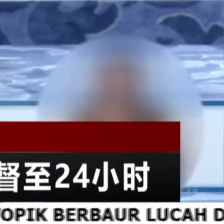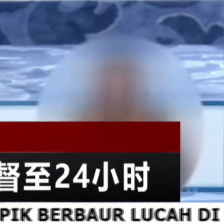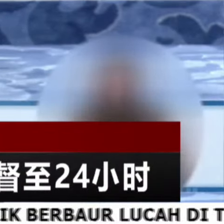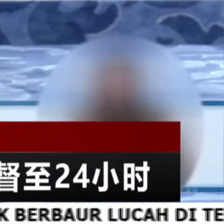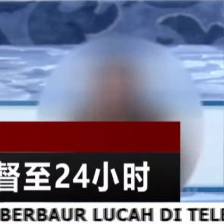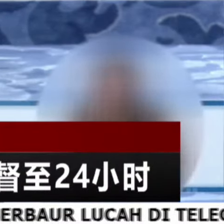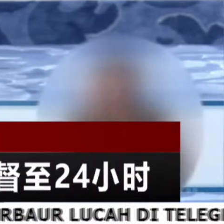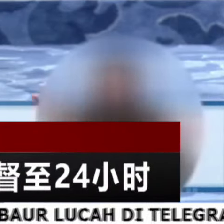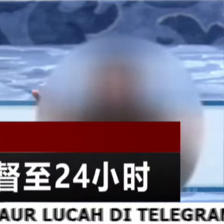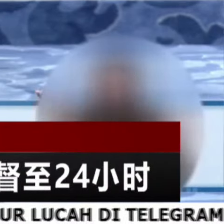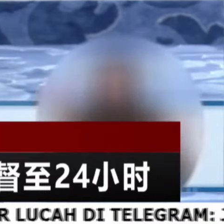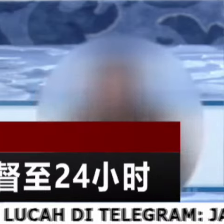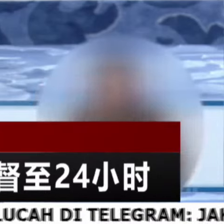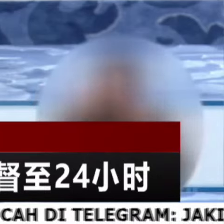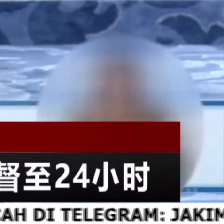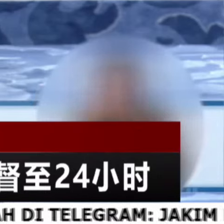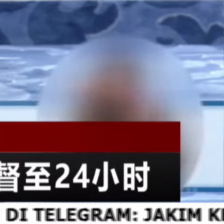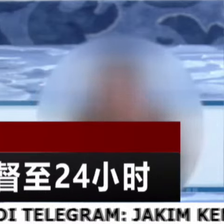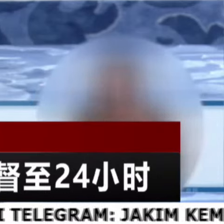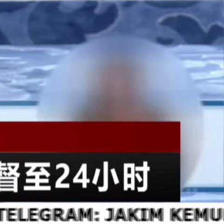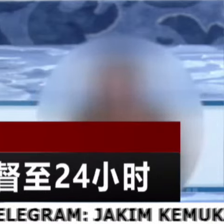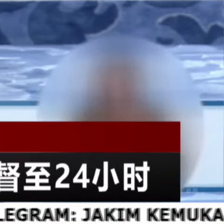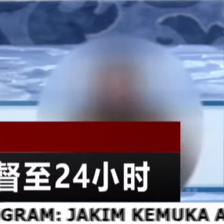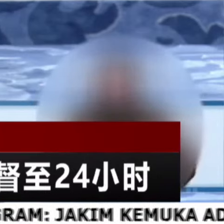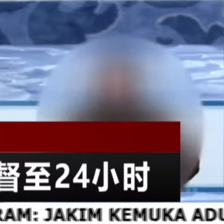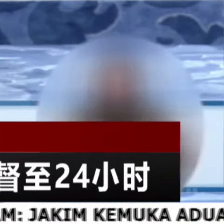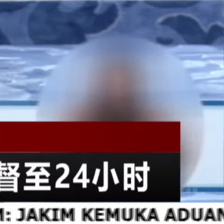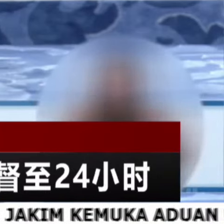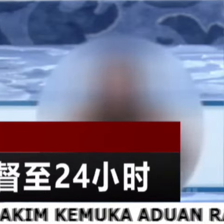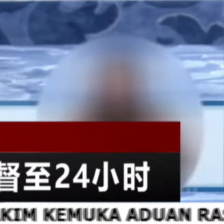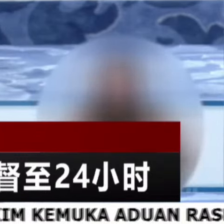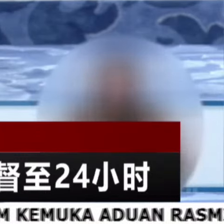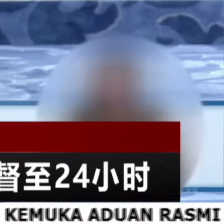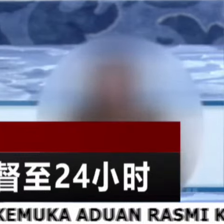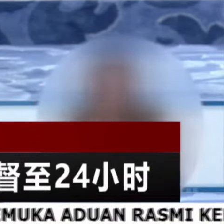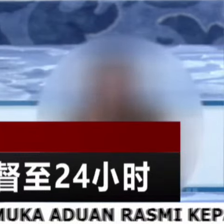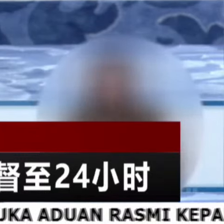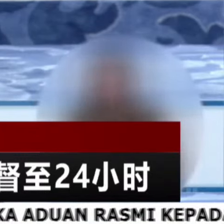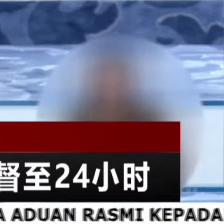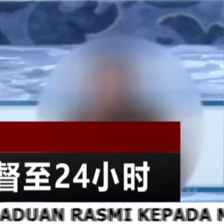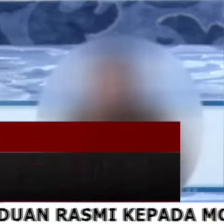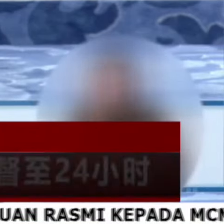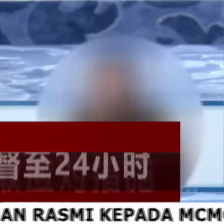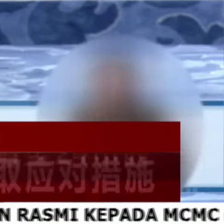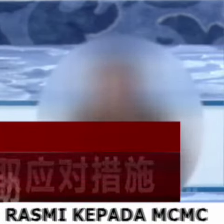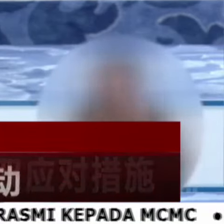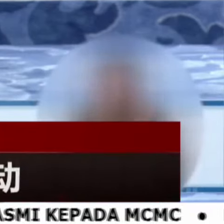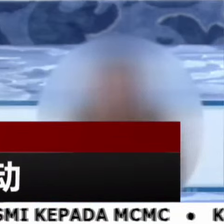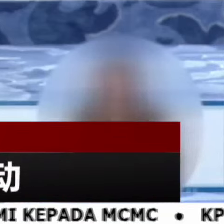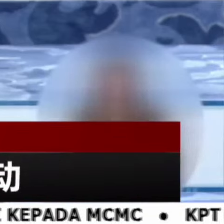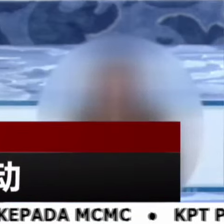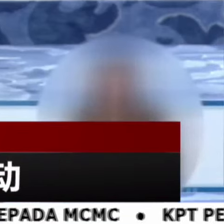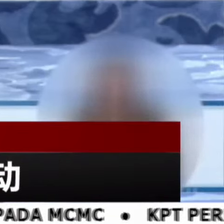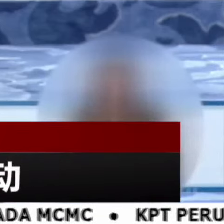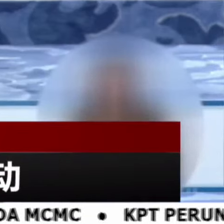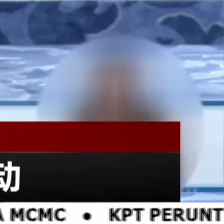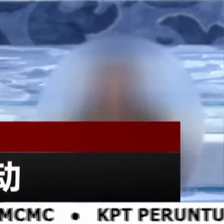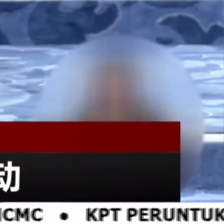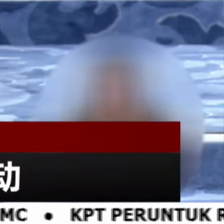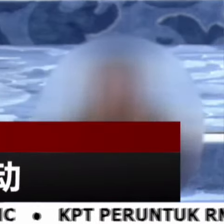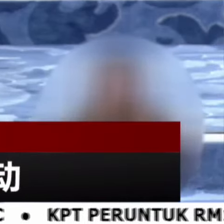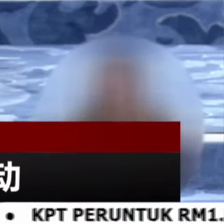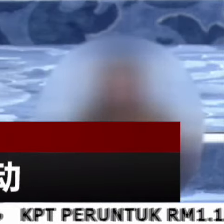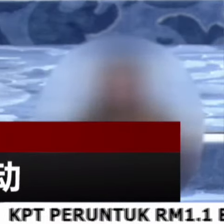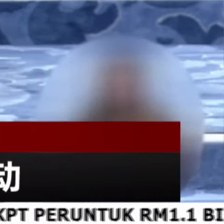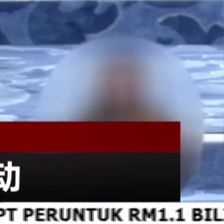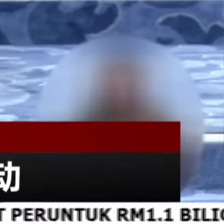kepada semua bank supaya operasi pemantauan ini 24 jam. Dan ada ke arah automation